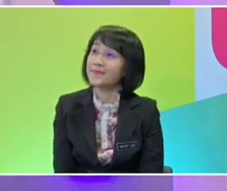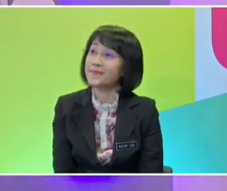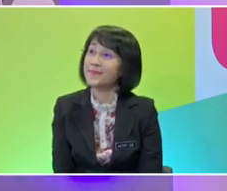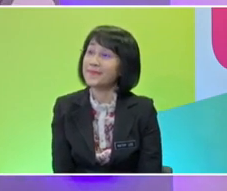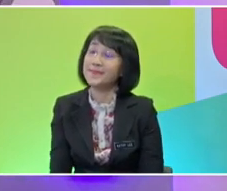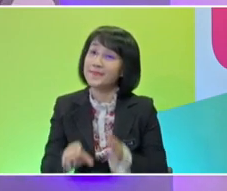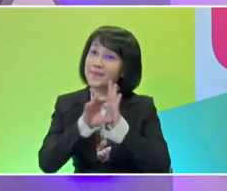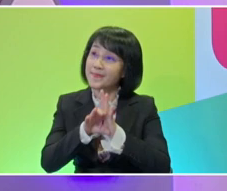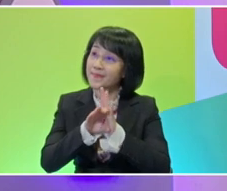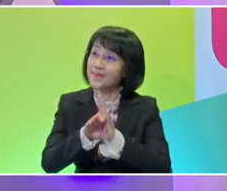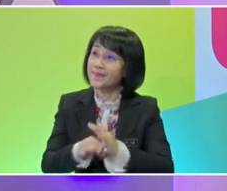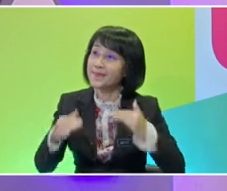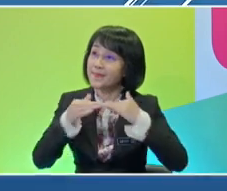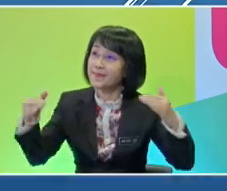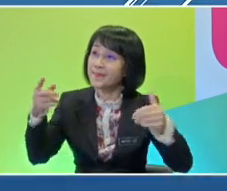gambar